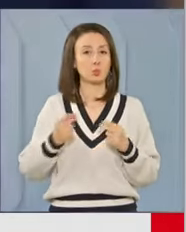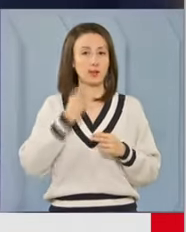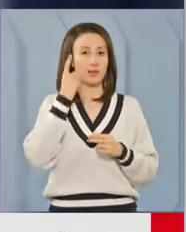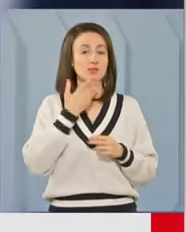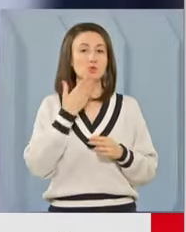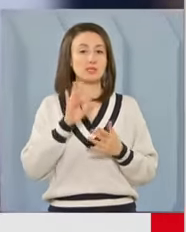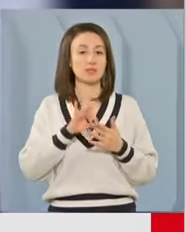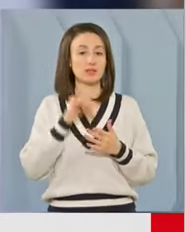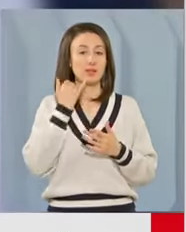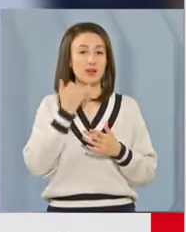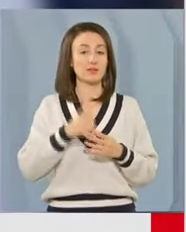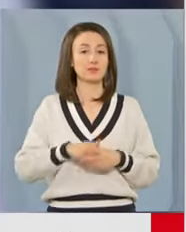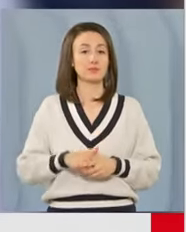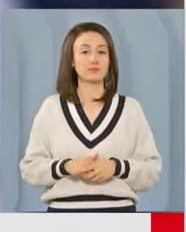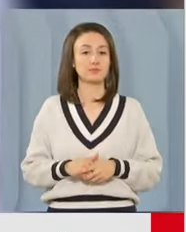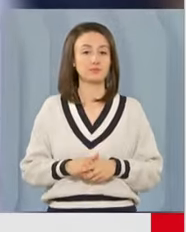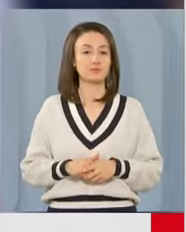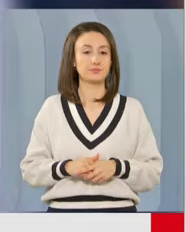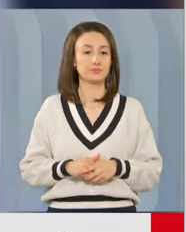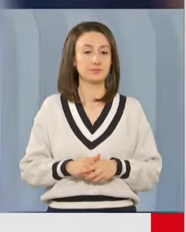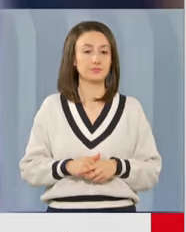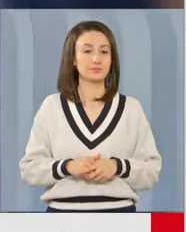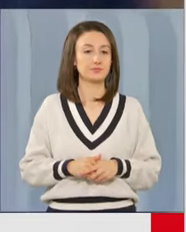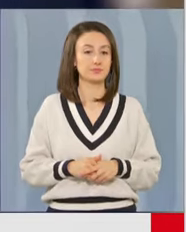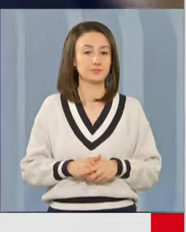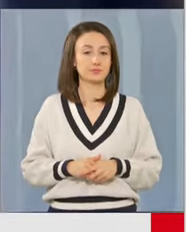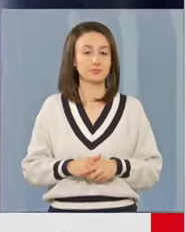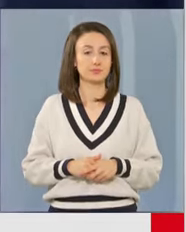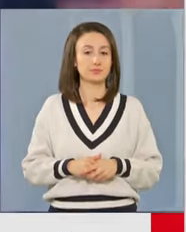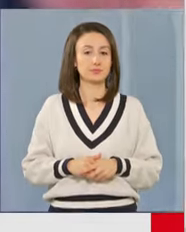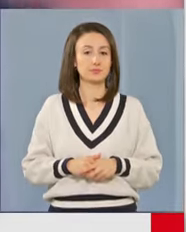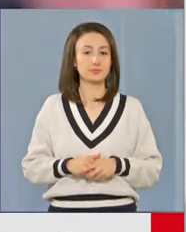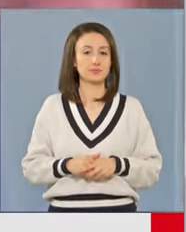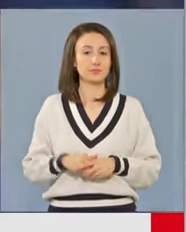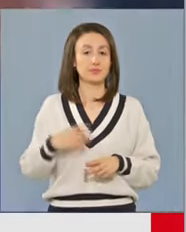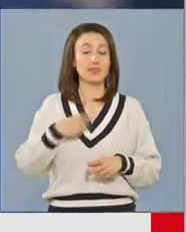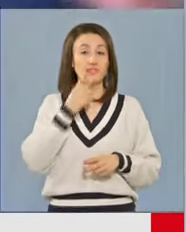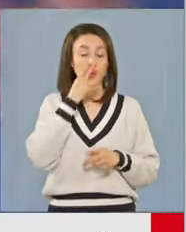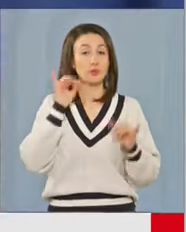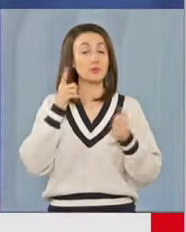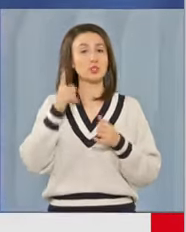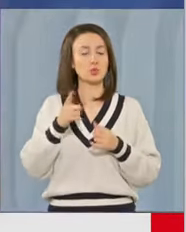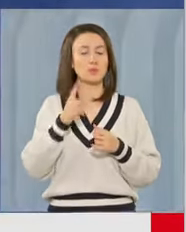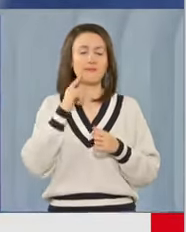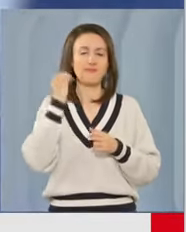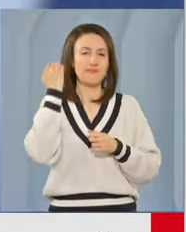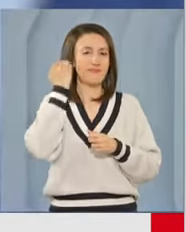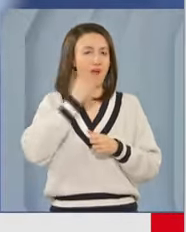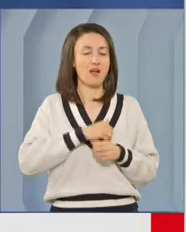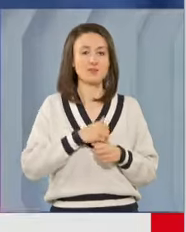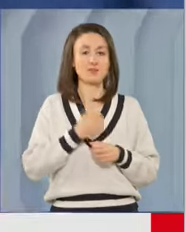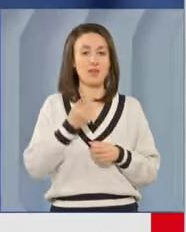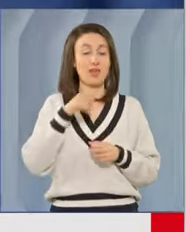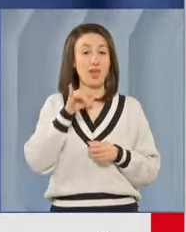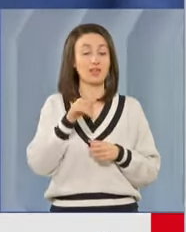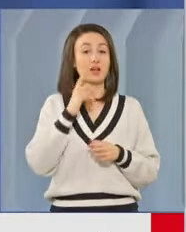pentru intervenție Bună dimineața Așadar doamna bafana vedem fenomenul acesta dip fake cât de mult a crescut în România